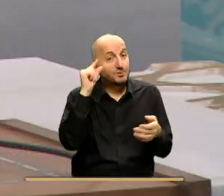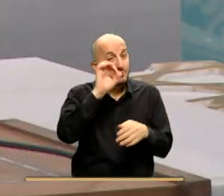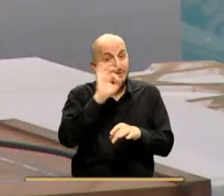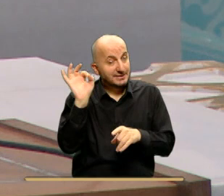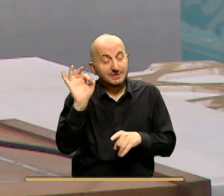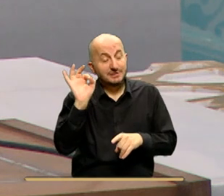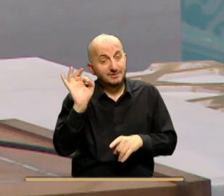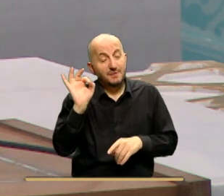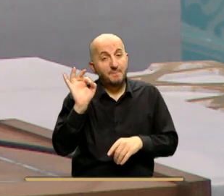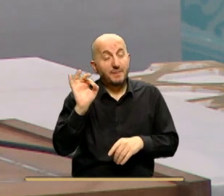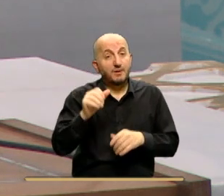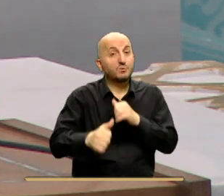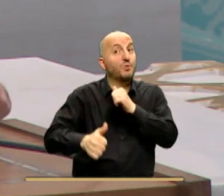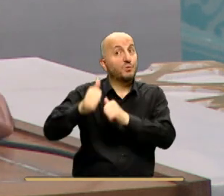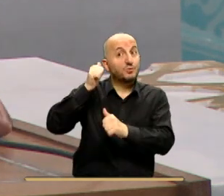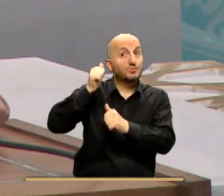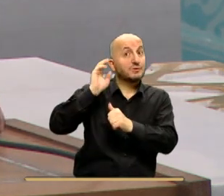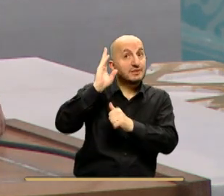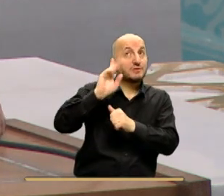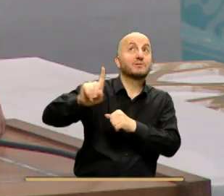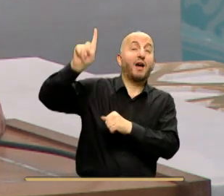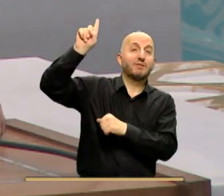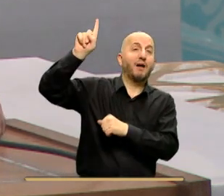ki, dönüşümüz Allah'adır.